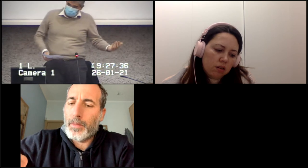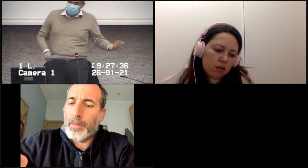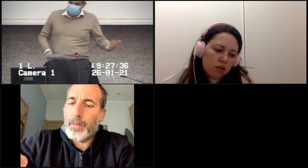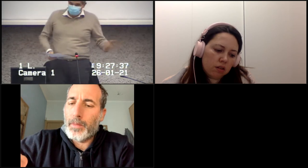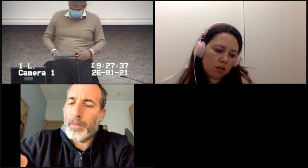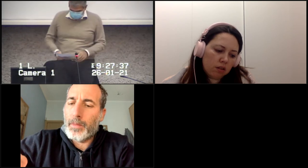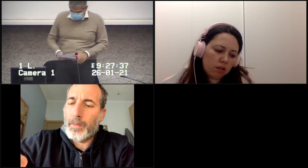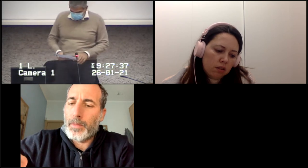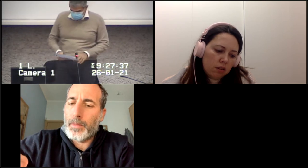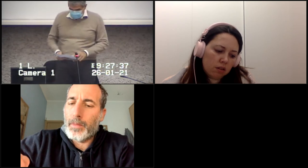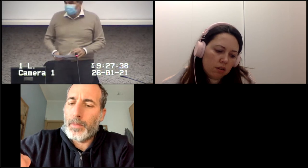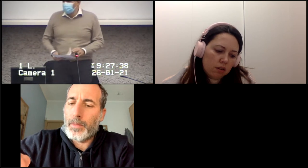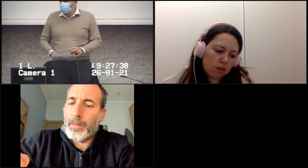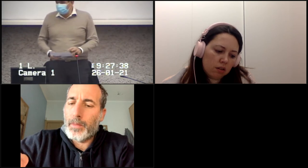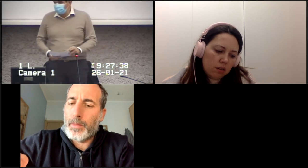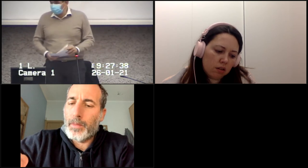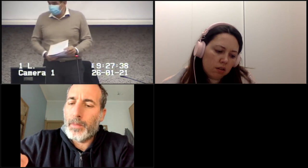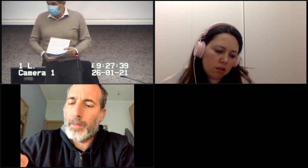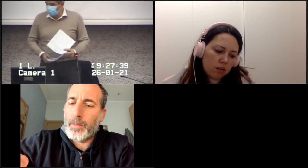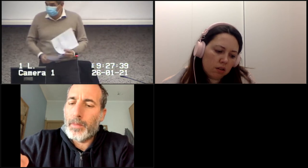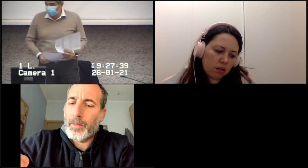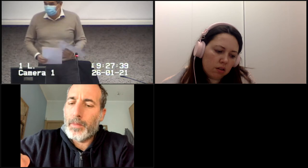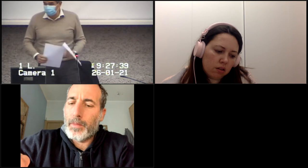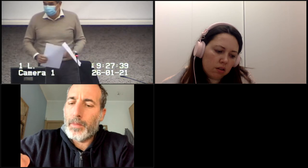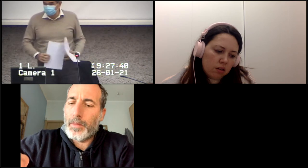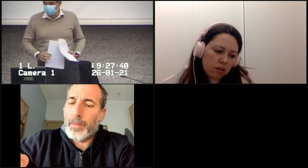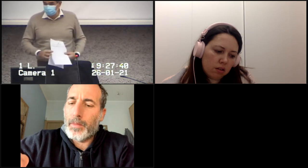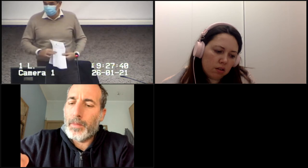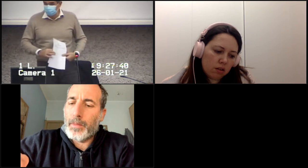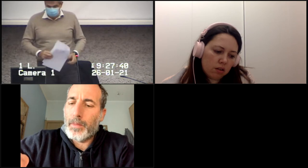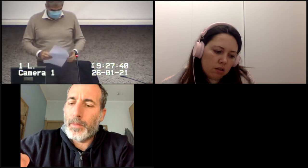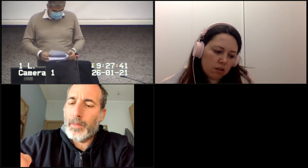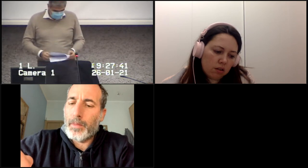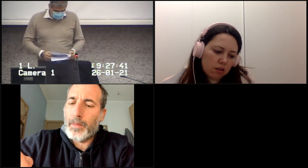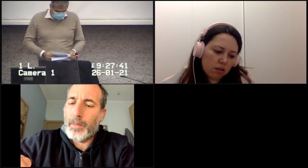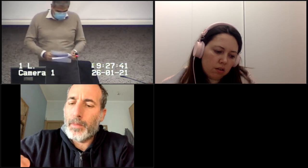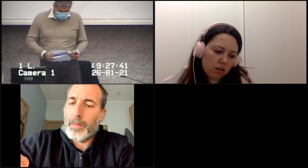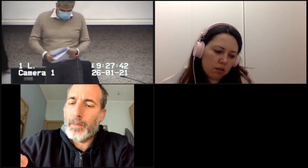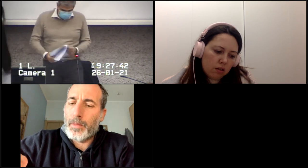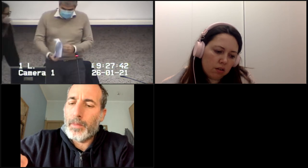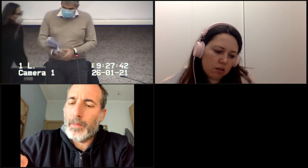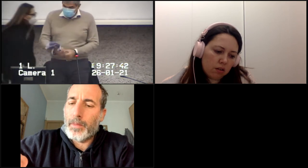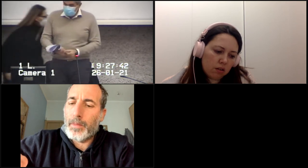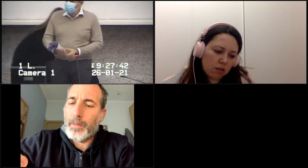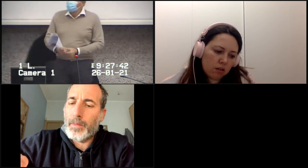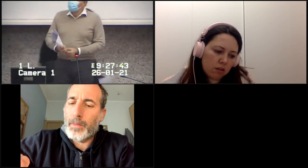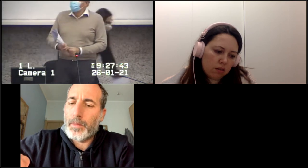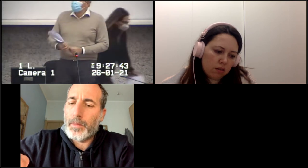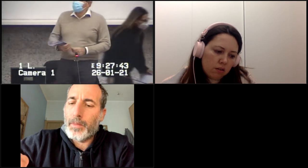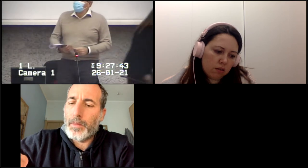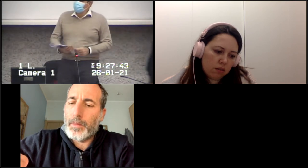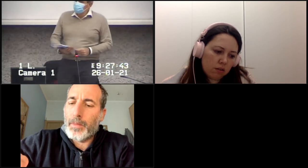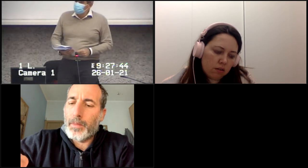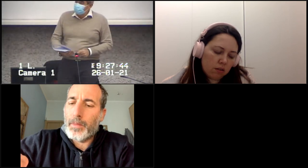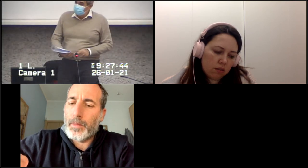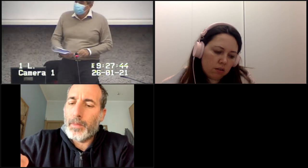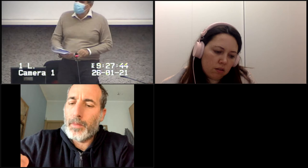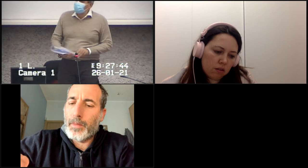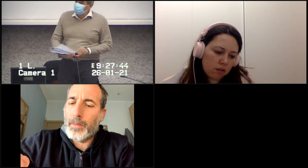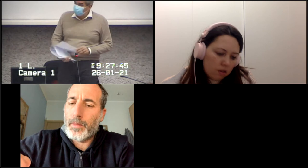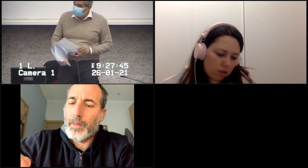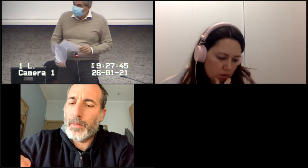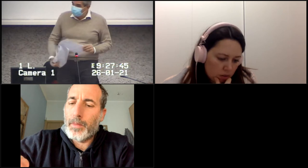e in questo senso è già applicata regolarmente da tutti gli enti locali, una misura già